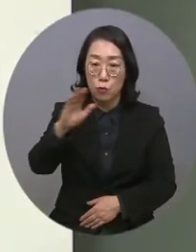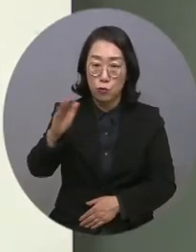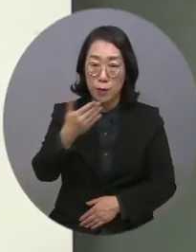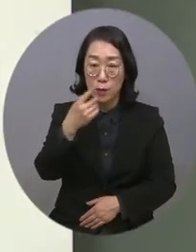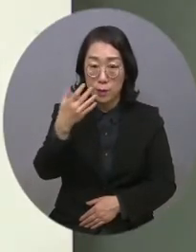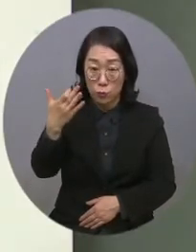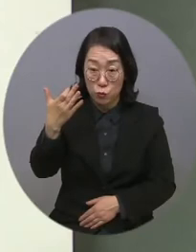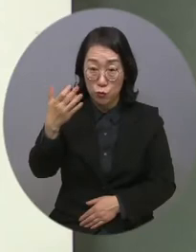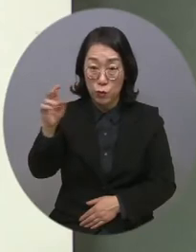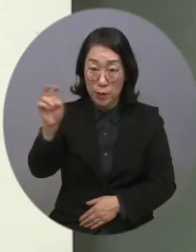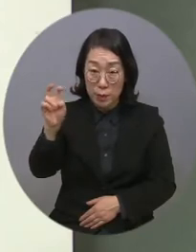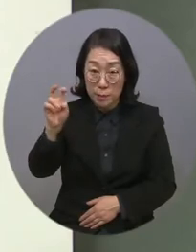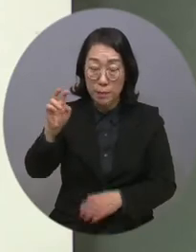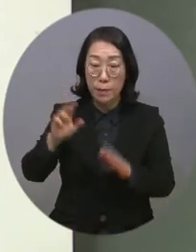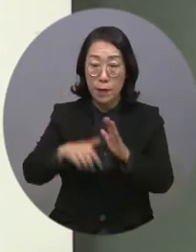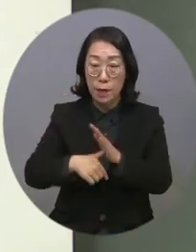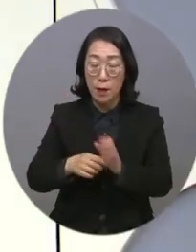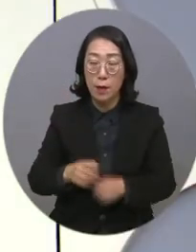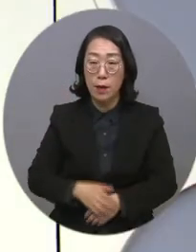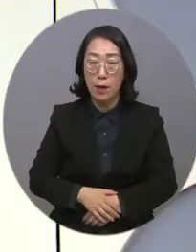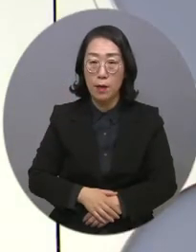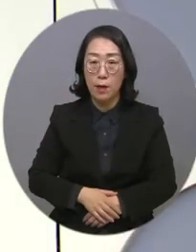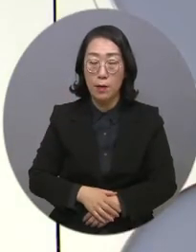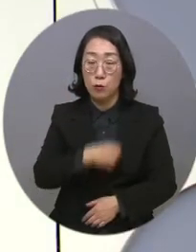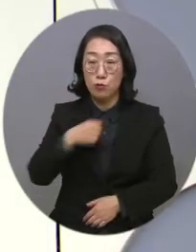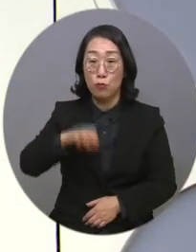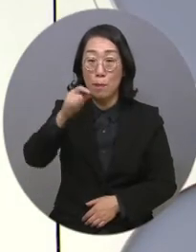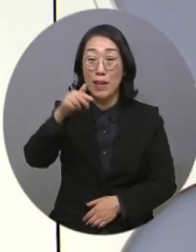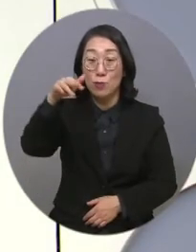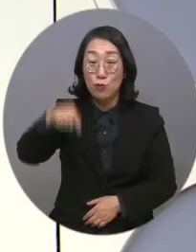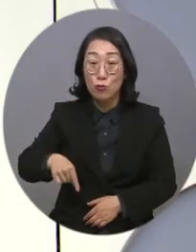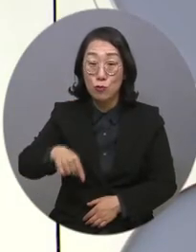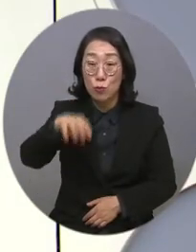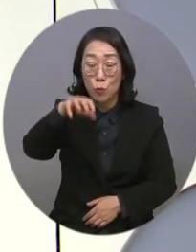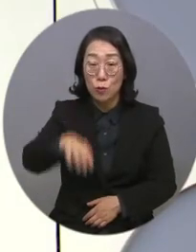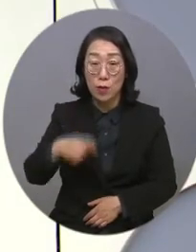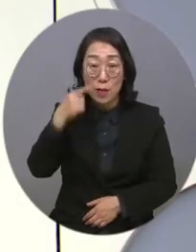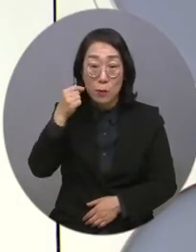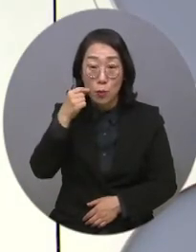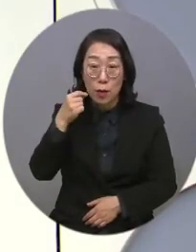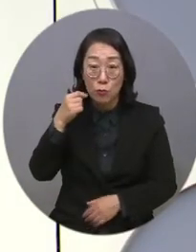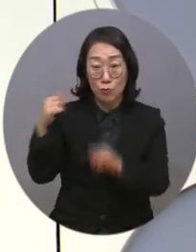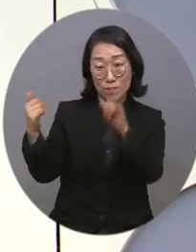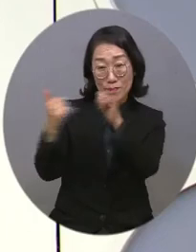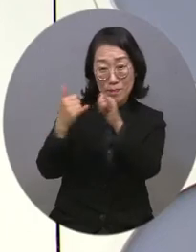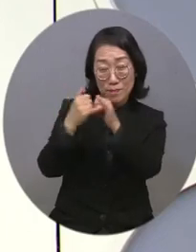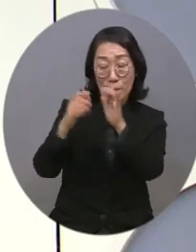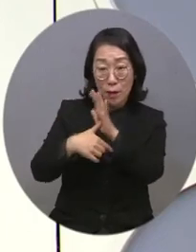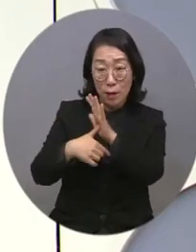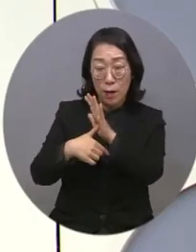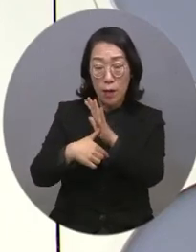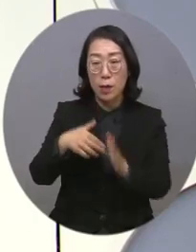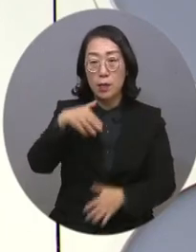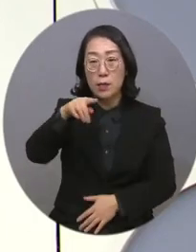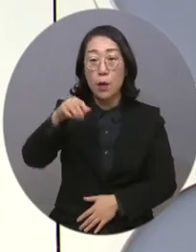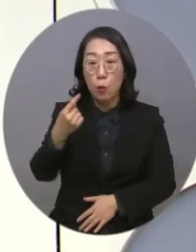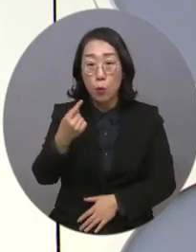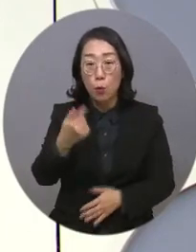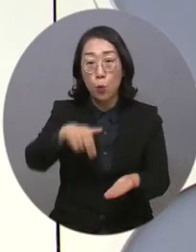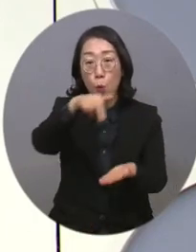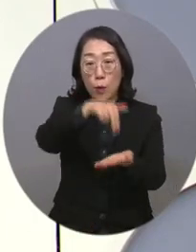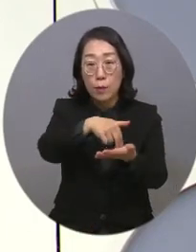1919년도 20년대 우리 저 만주에서 독립군들이 우리 일본하고 싸울 때요. 체코의 독립군하고 우리